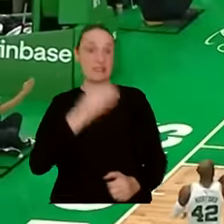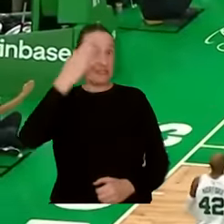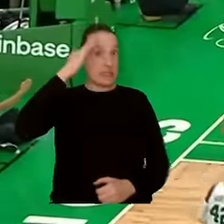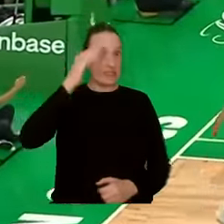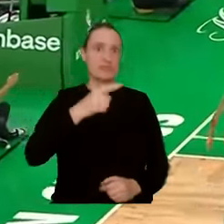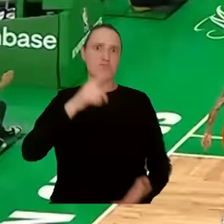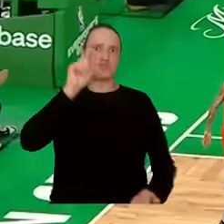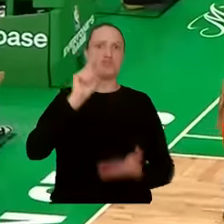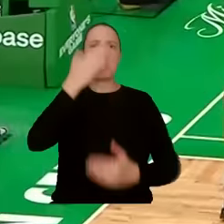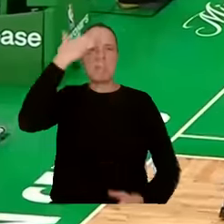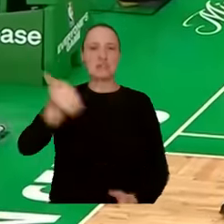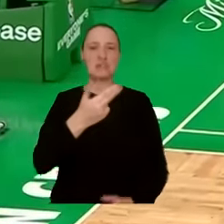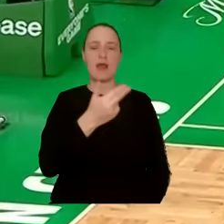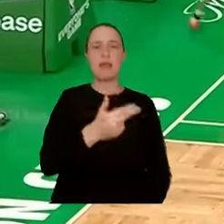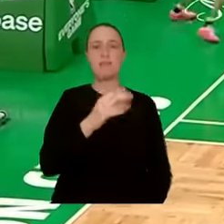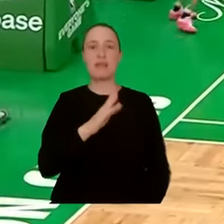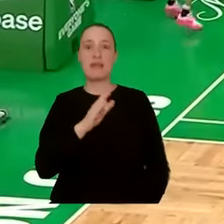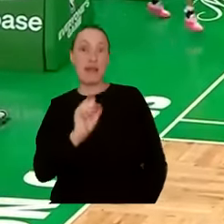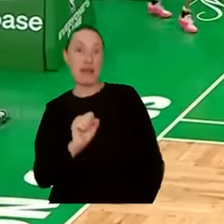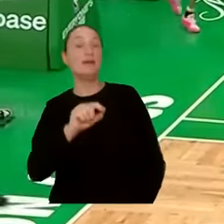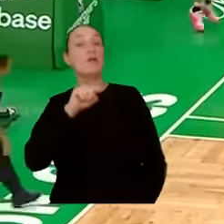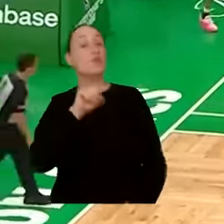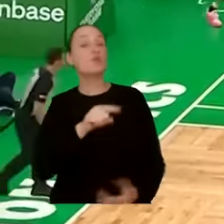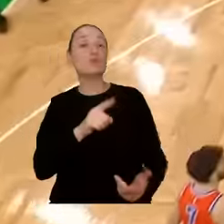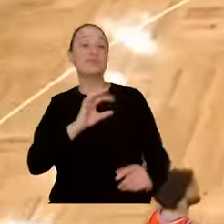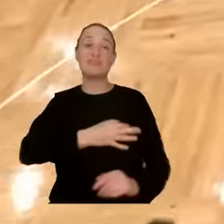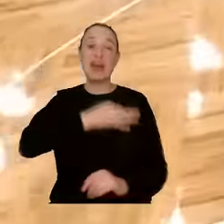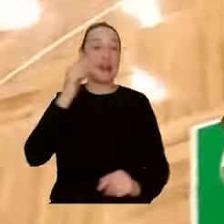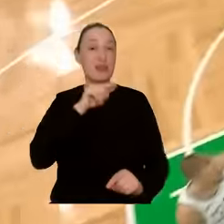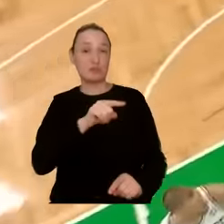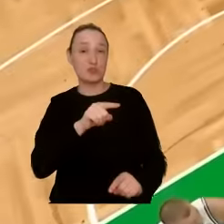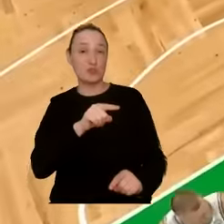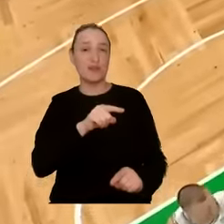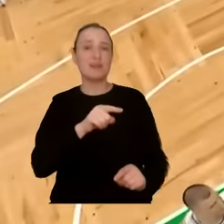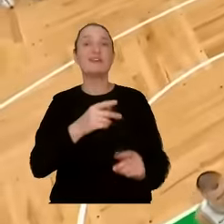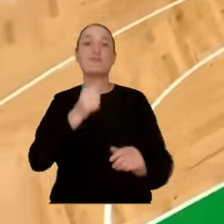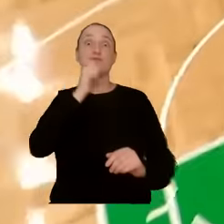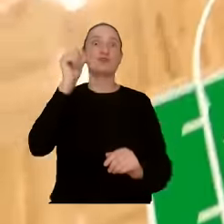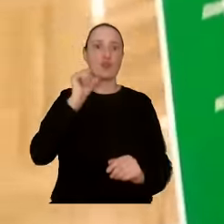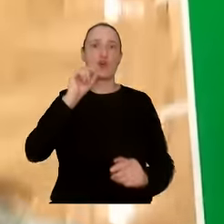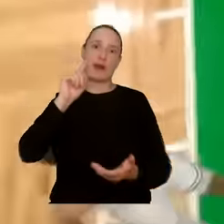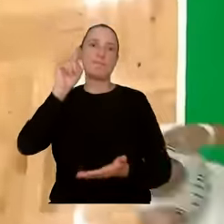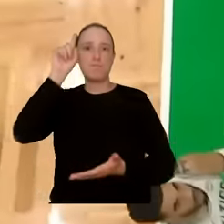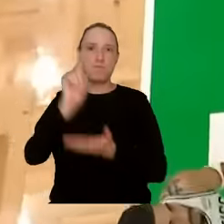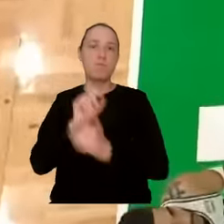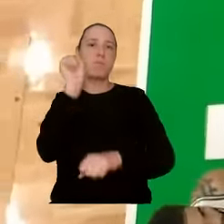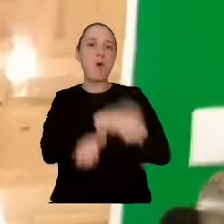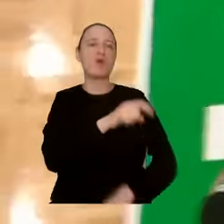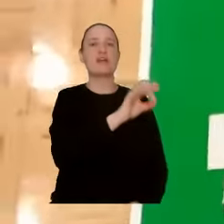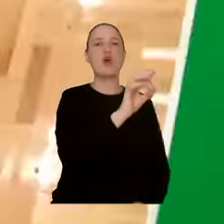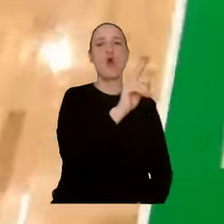razie tylko rundy zasadniczej. Celtowie, miano najlepszej ekipy przed fazą play-off, zapewnili sobie minionej nocy, pokonując u siebie Oklahoma City